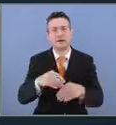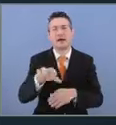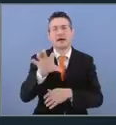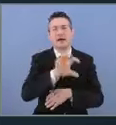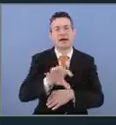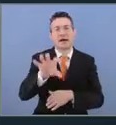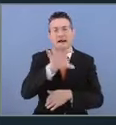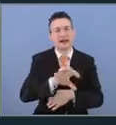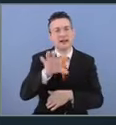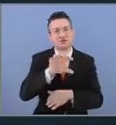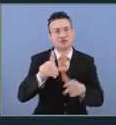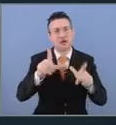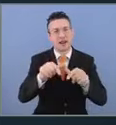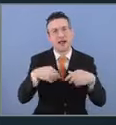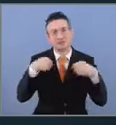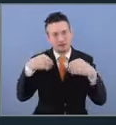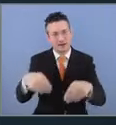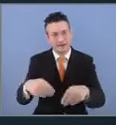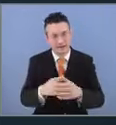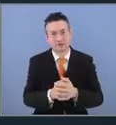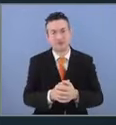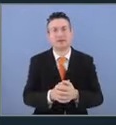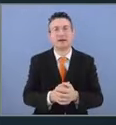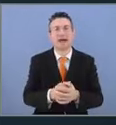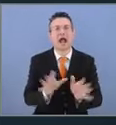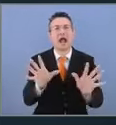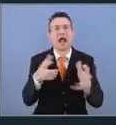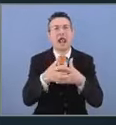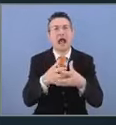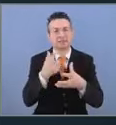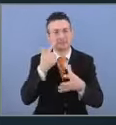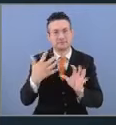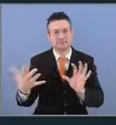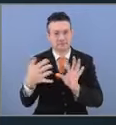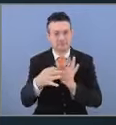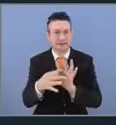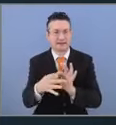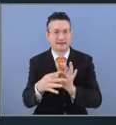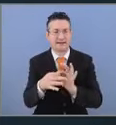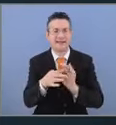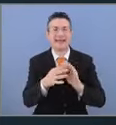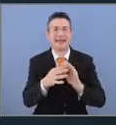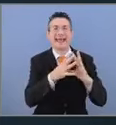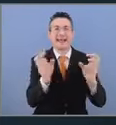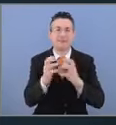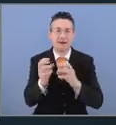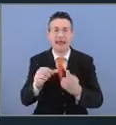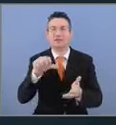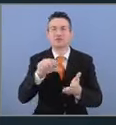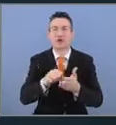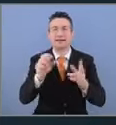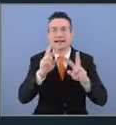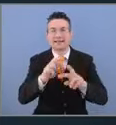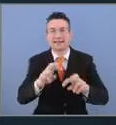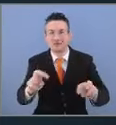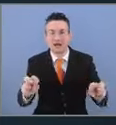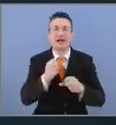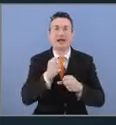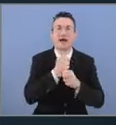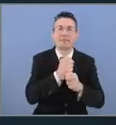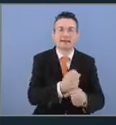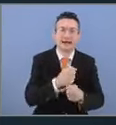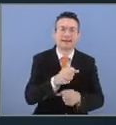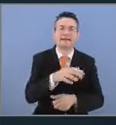Il cluster, per chi non lo sapesse, è un partenariato di imprese, centri di ricerca, rappresentanze territoriali e stakeholder